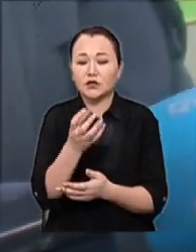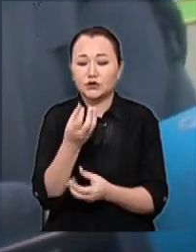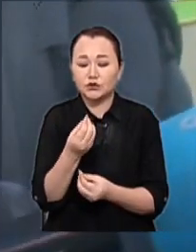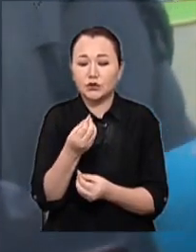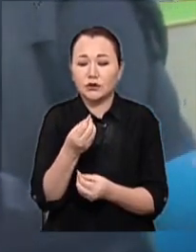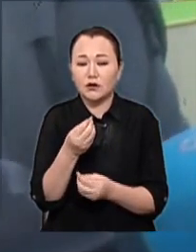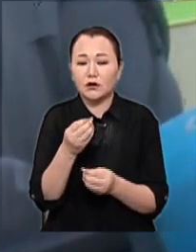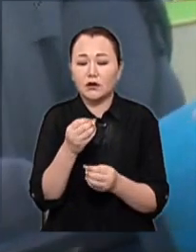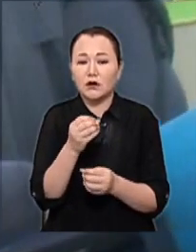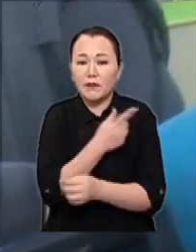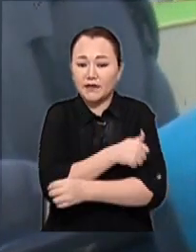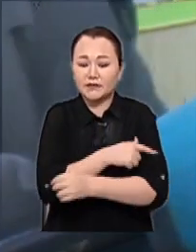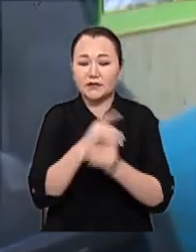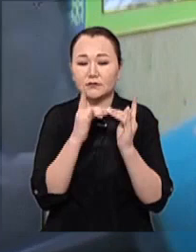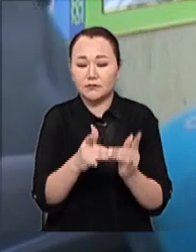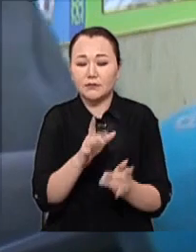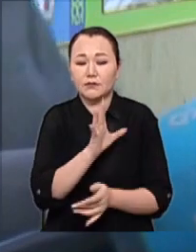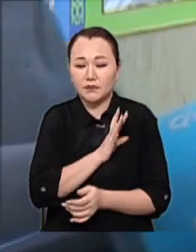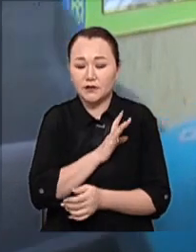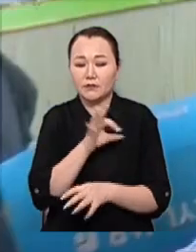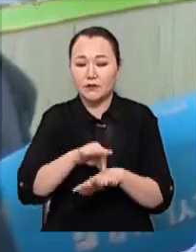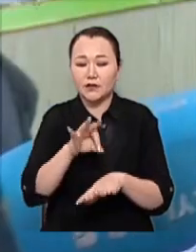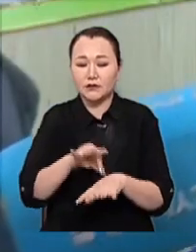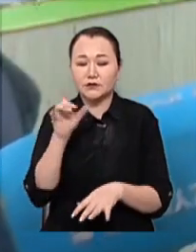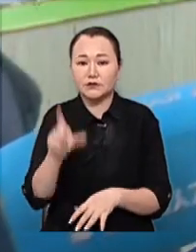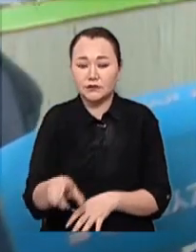бәліністе жатқан және ауру болған.